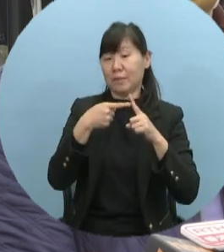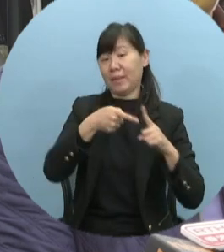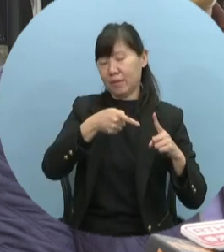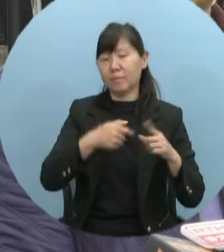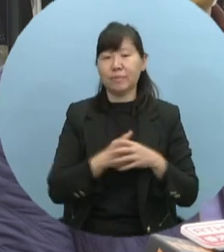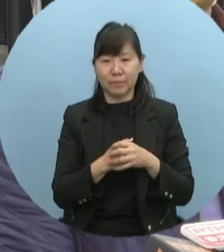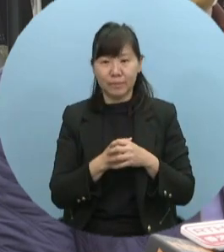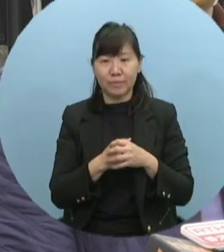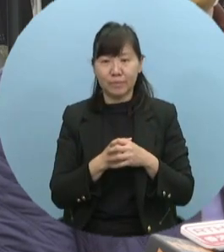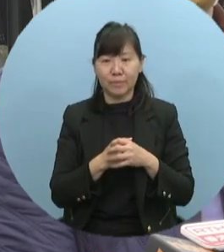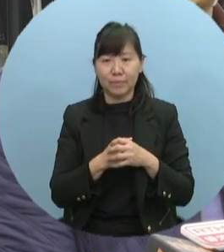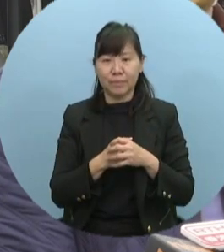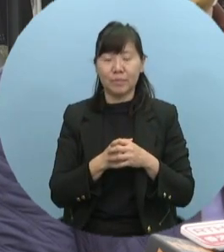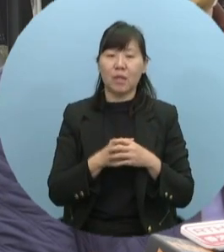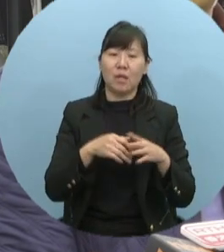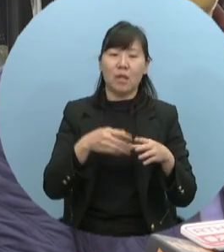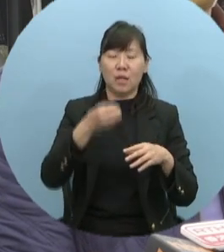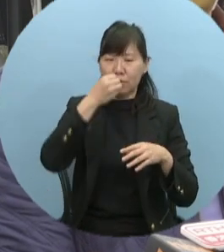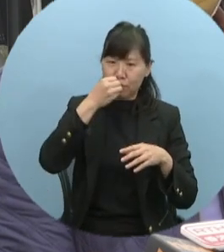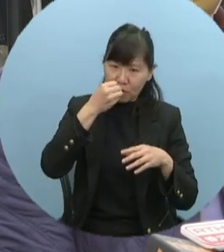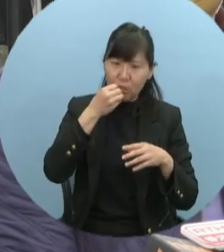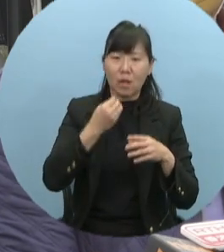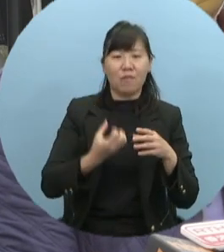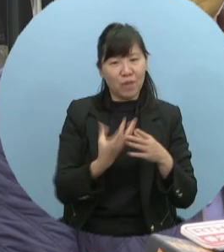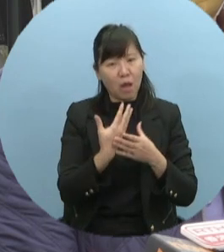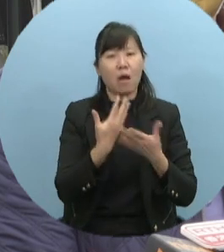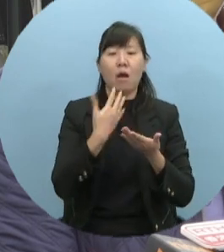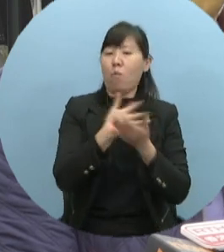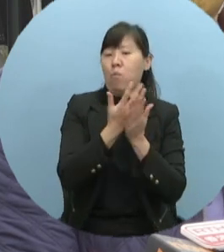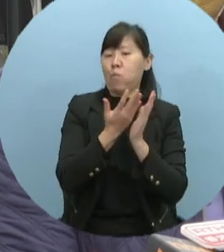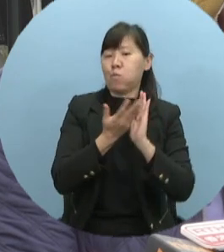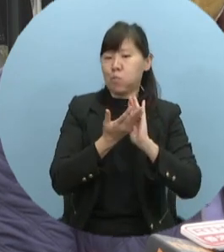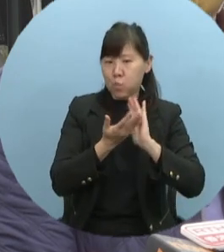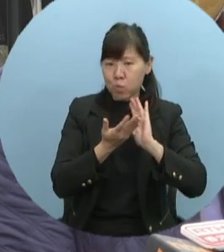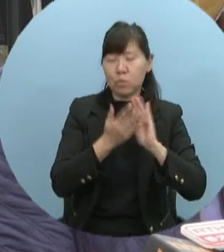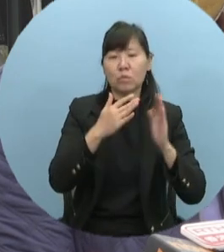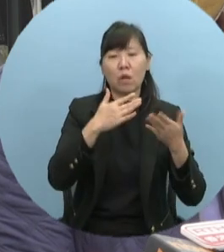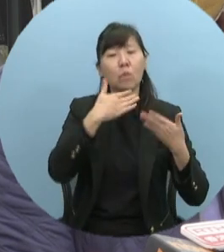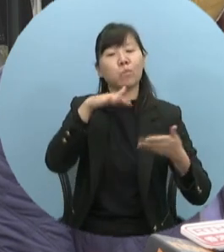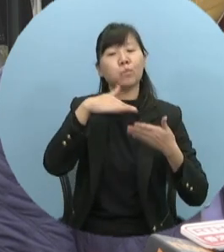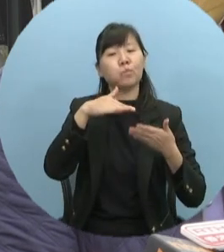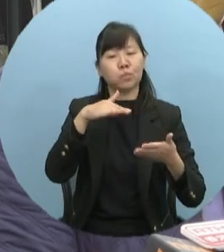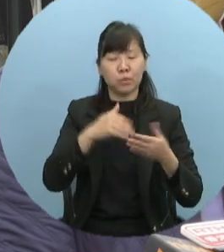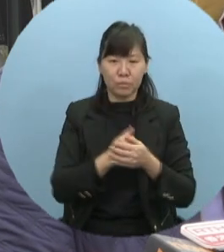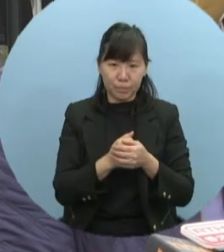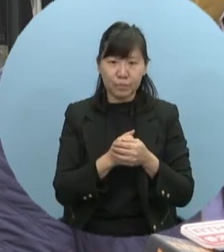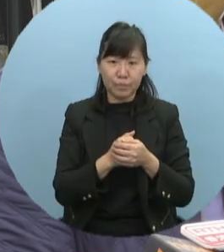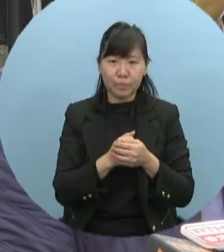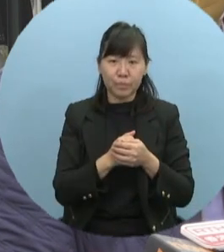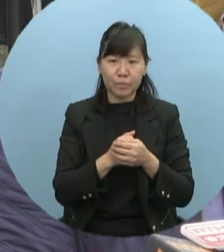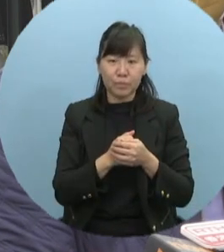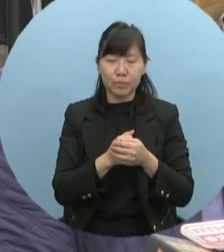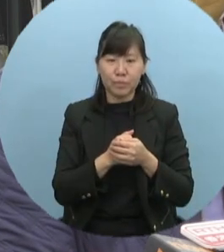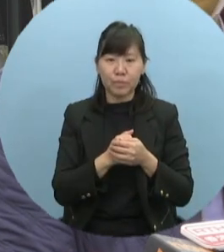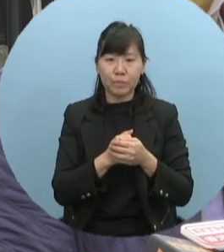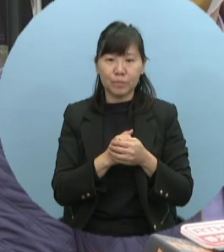啦，日用品、蔬菜、蓮花供應咧就唔會缺啦，咁咧亦都可以減輕咗